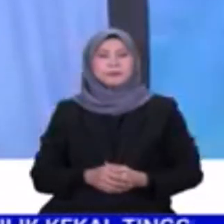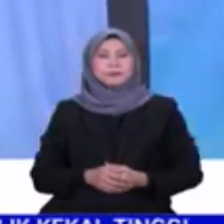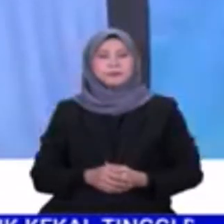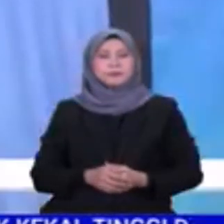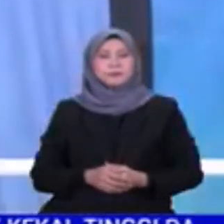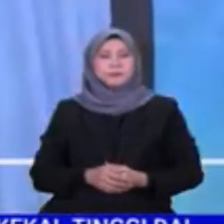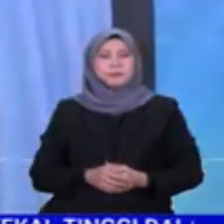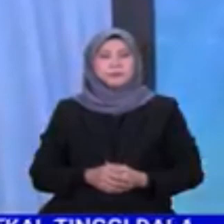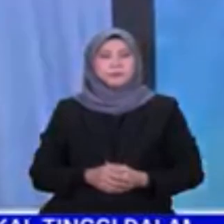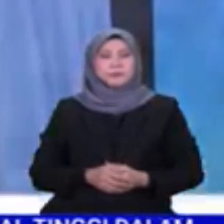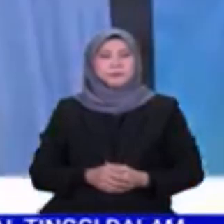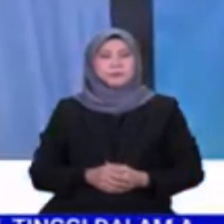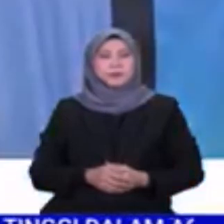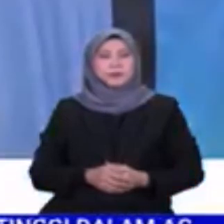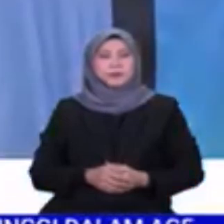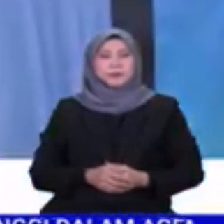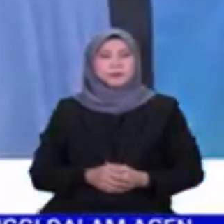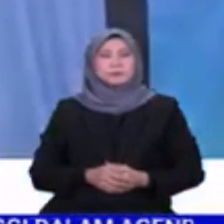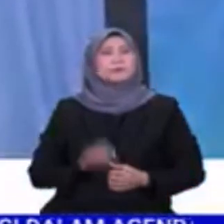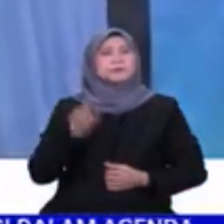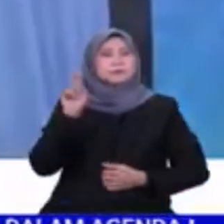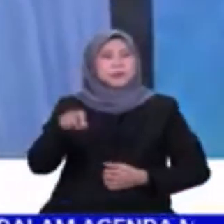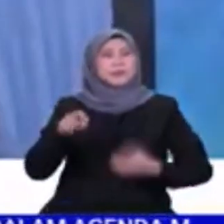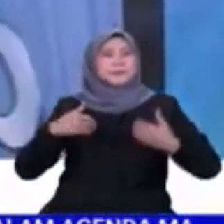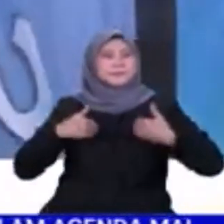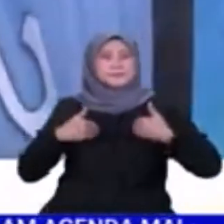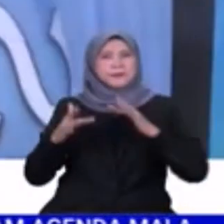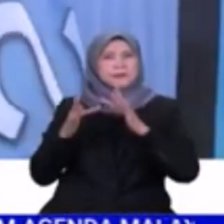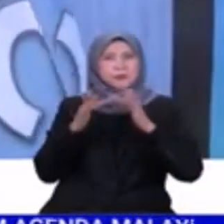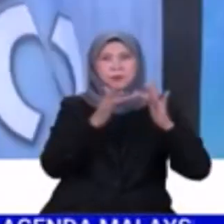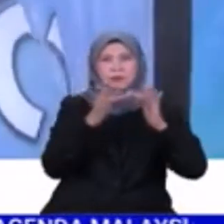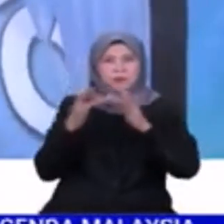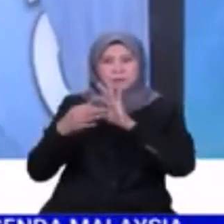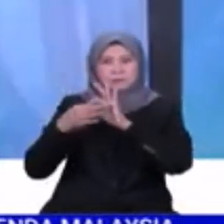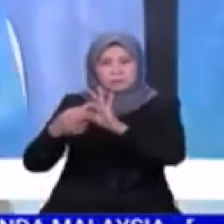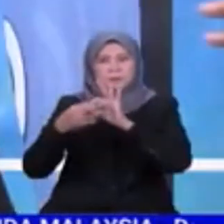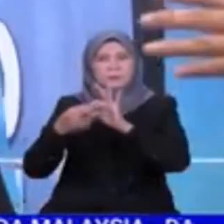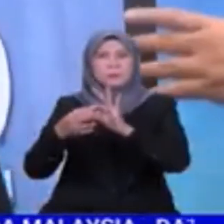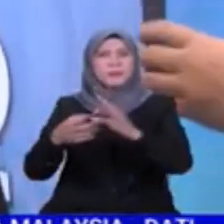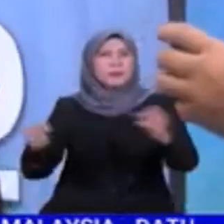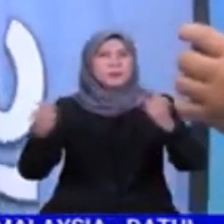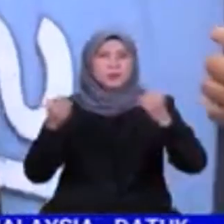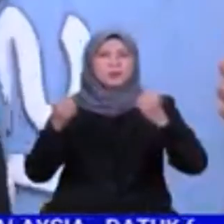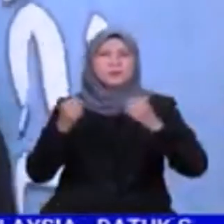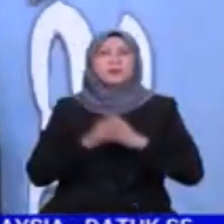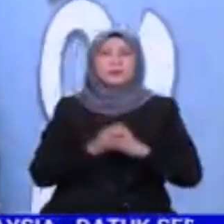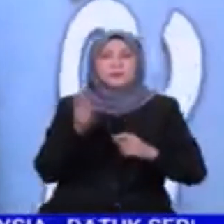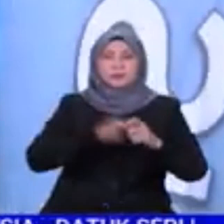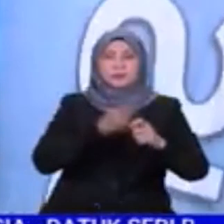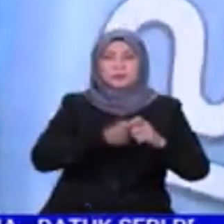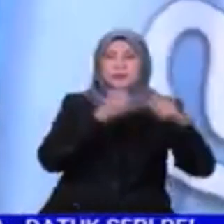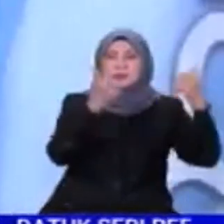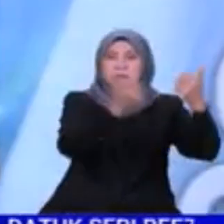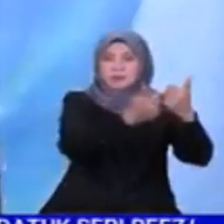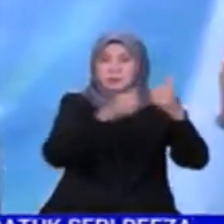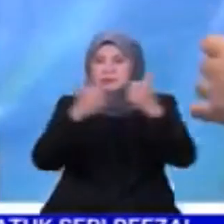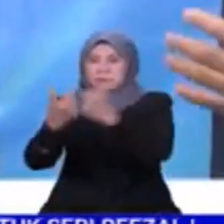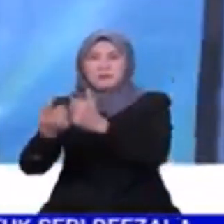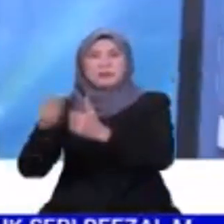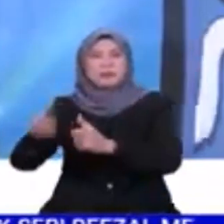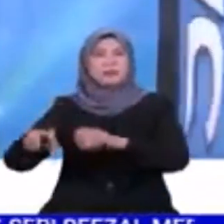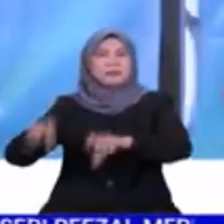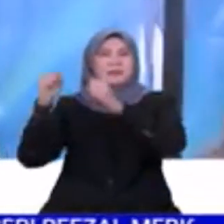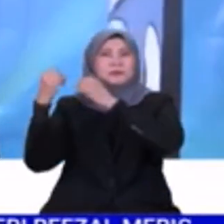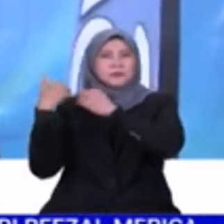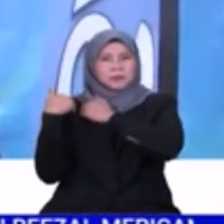Oh begitu melihat bahwa perlunya ada satu koordinasi yang mantap paling pastikan setiap aja sih memegang peranan masing-masing adalah kode